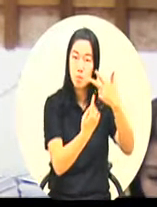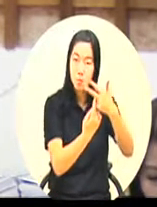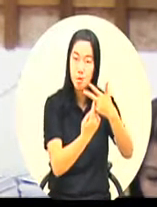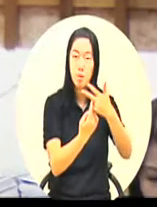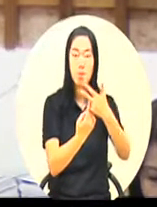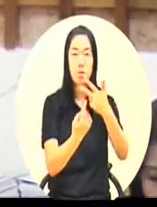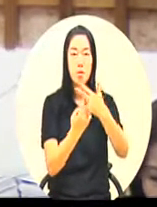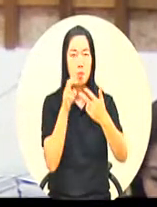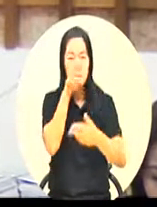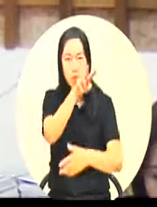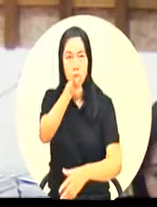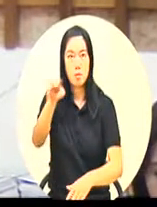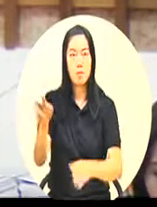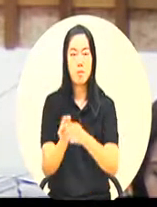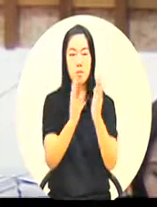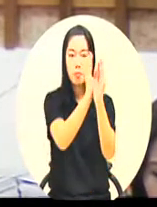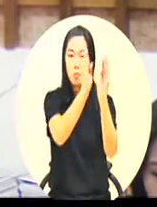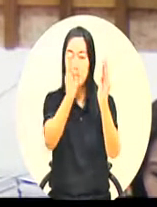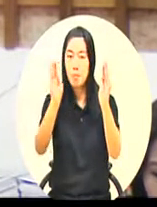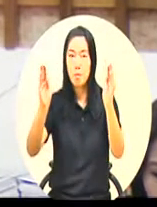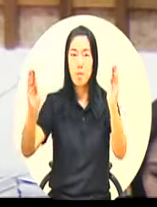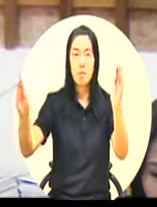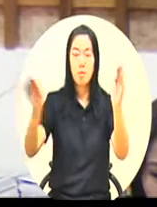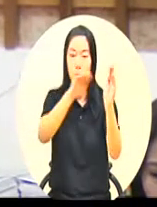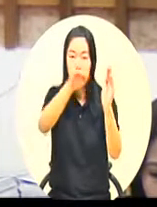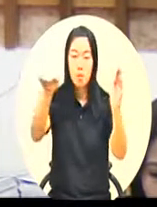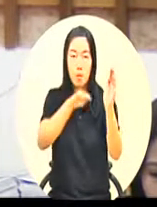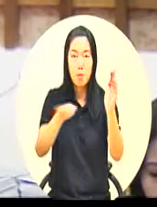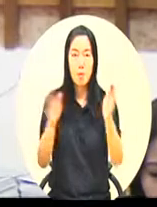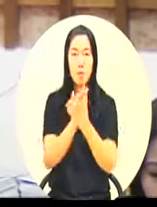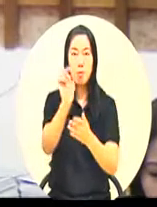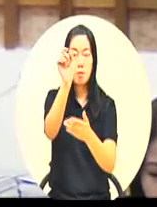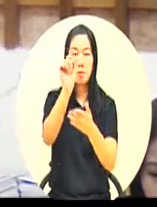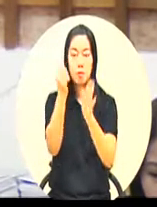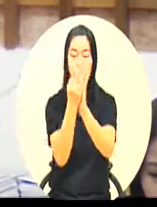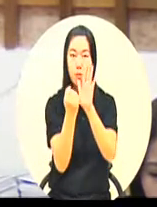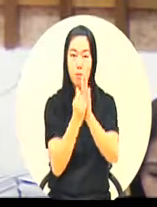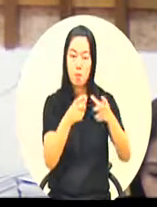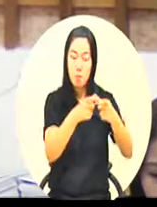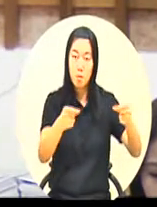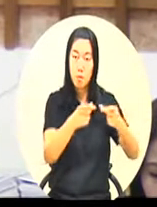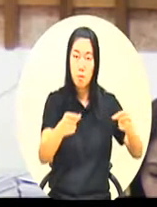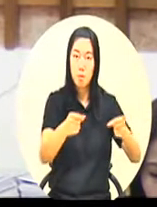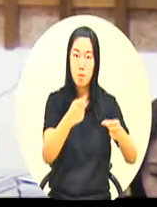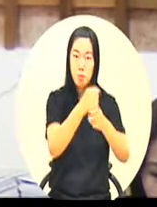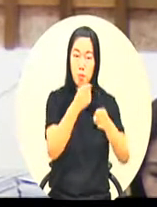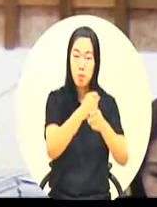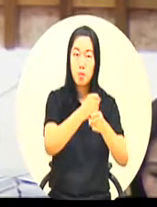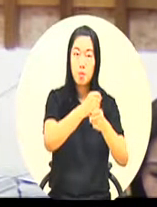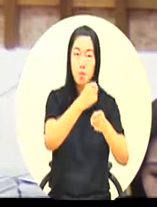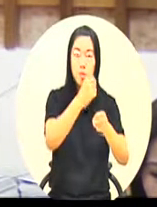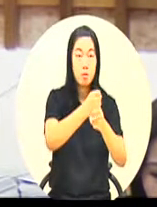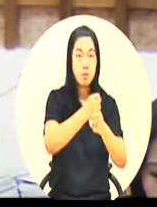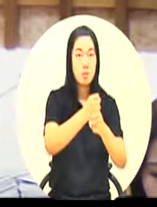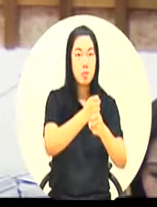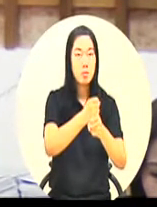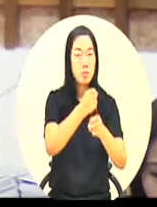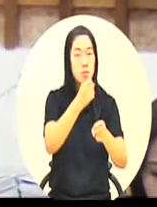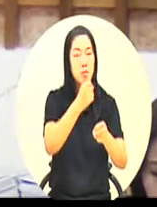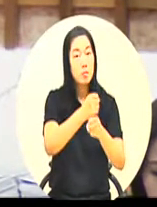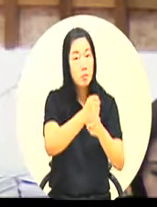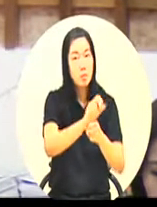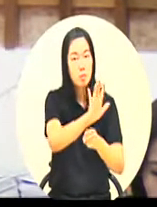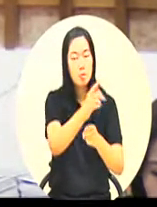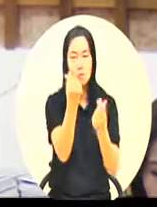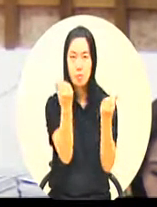架上看到的食品啊，它只写日本国生产，后面有一些类似的这个符号，